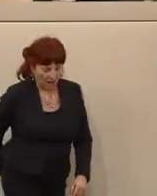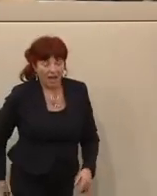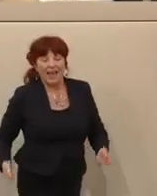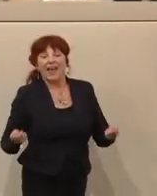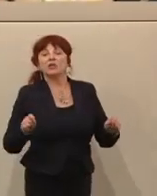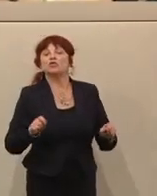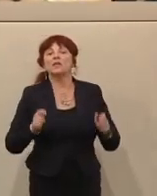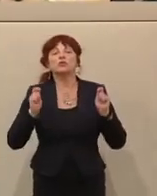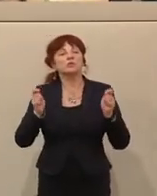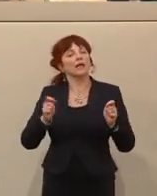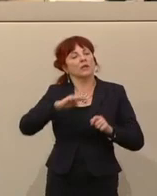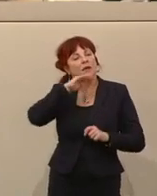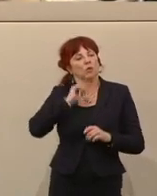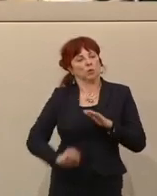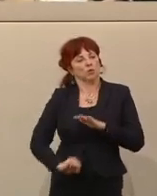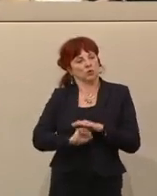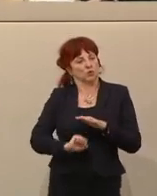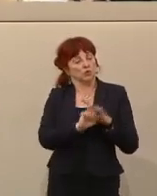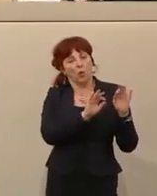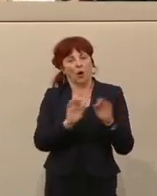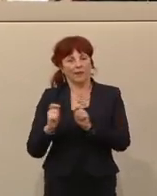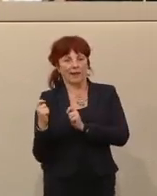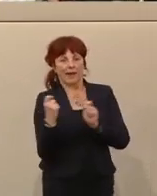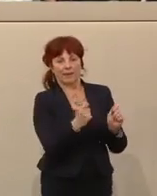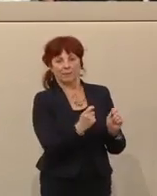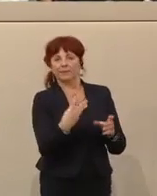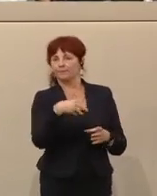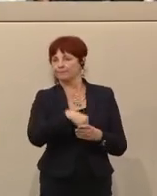ist grundlegend erschüttert worden in der Affäre BVT.